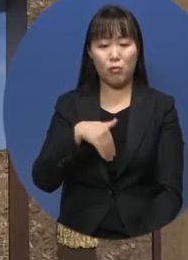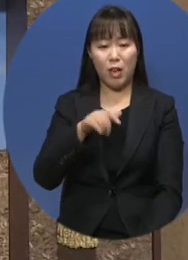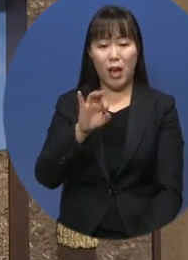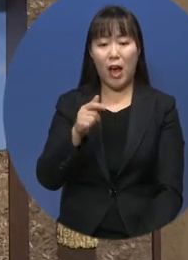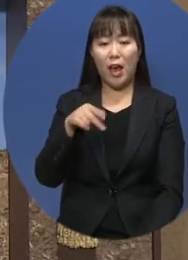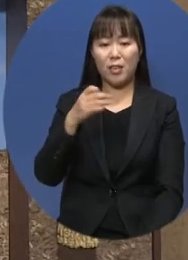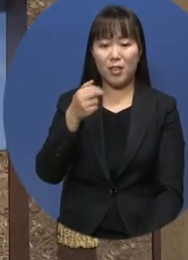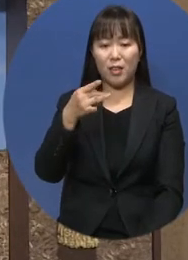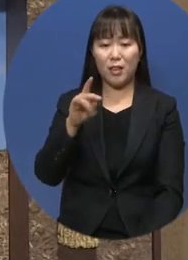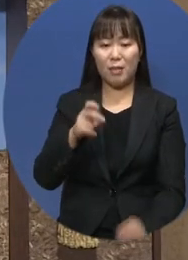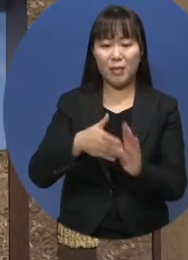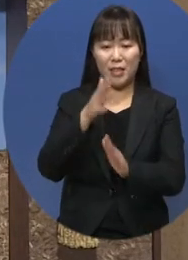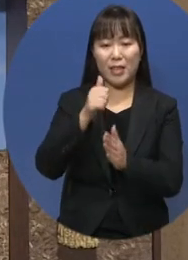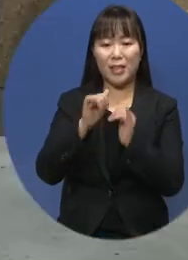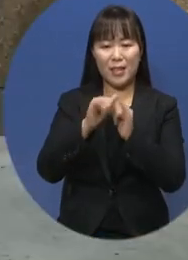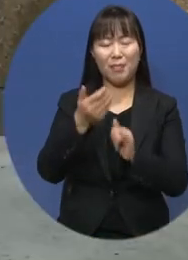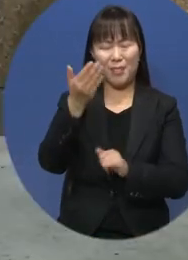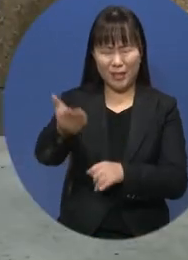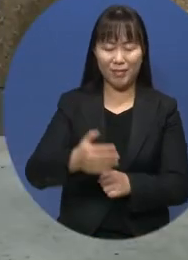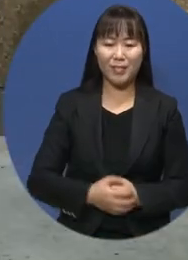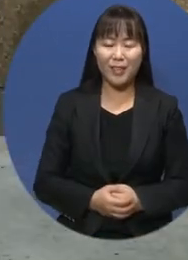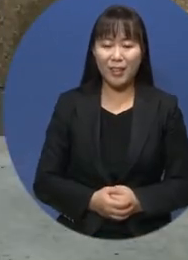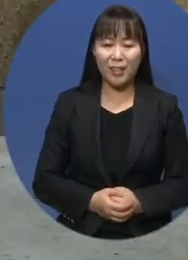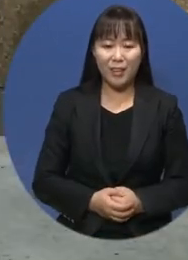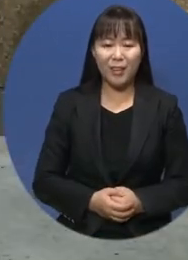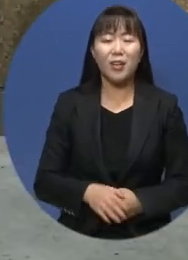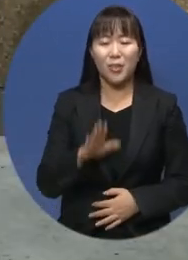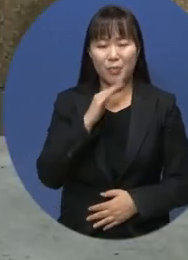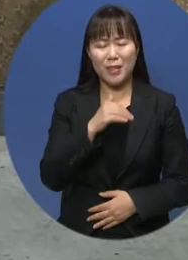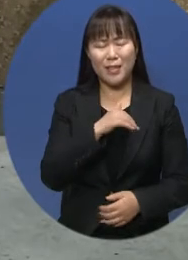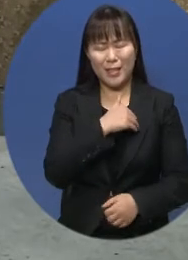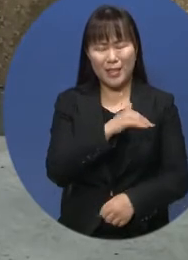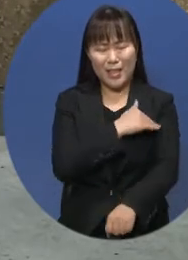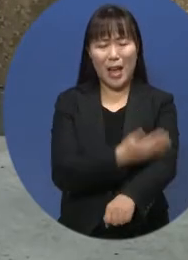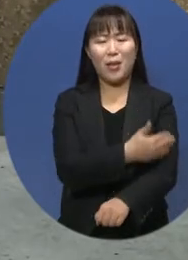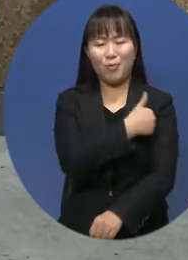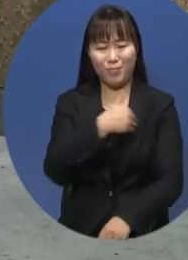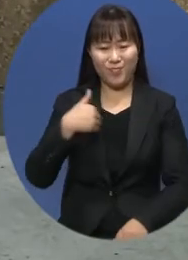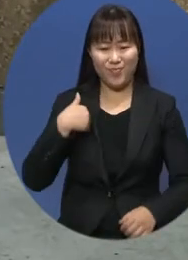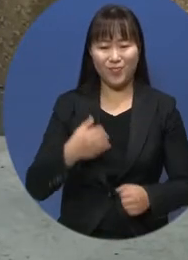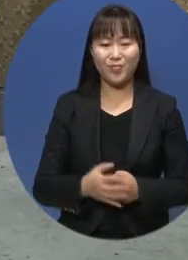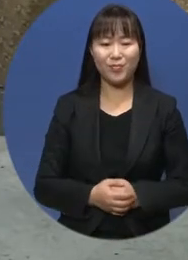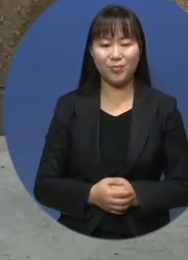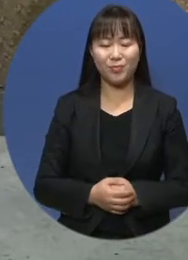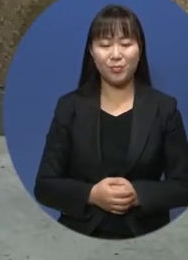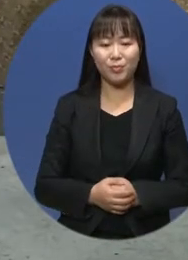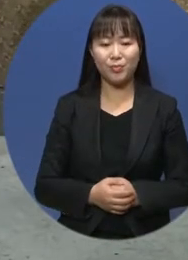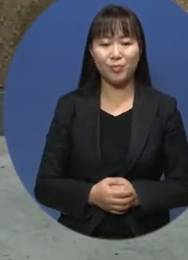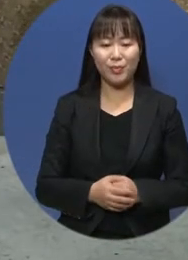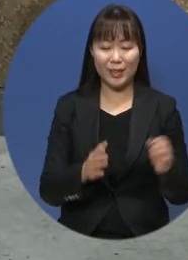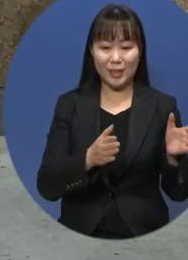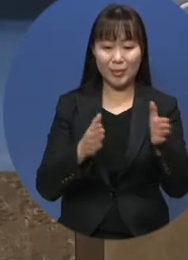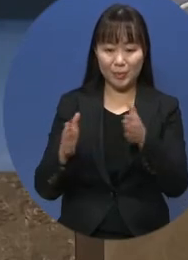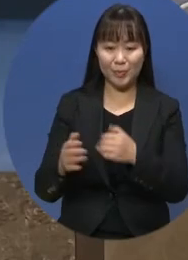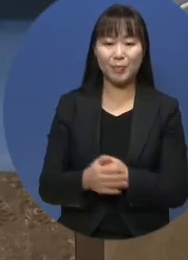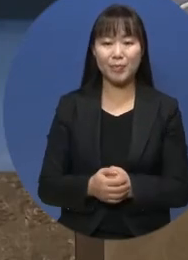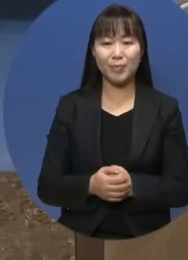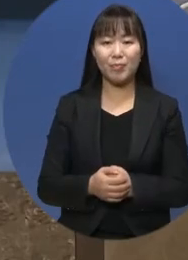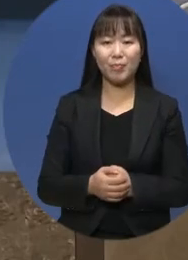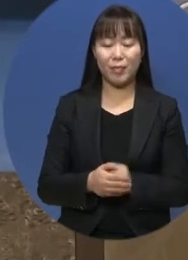상담이 장 이번에 상 받아 이렇게 하는 거예요 충분히 받으실 자격이 있으신 것 같습니다 아 그래 이제 또 질문을 바꿔서